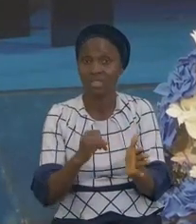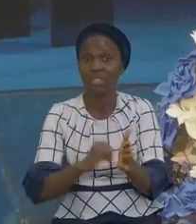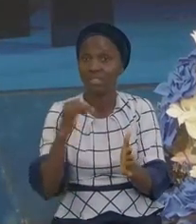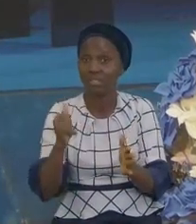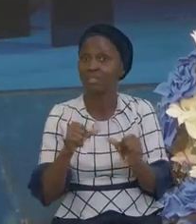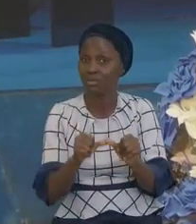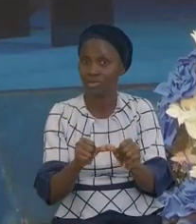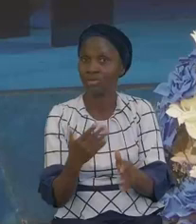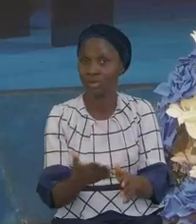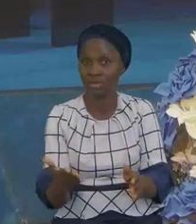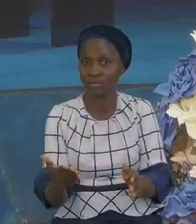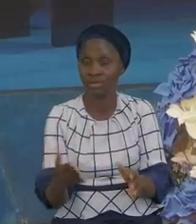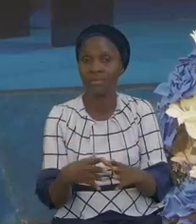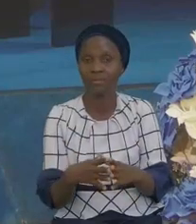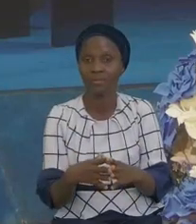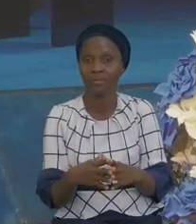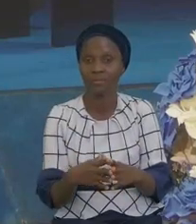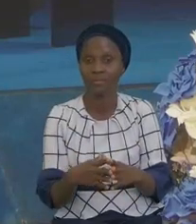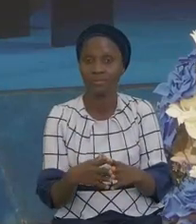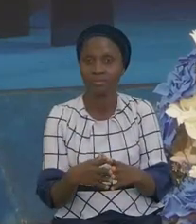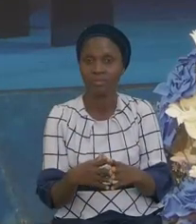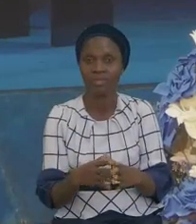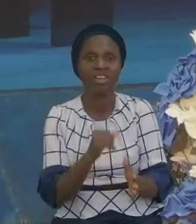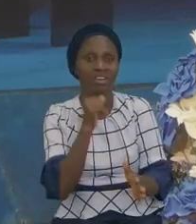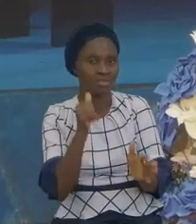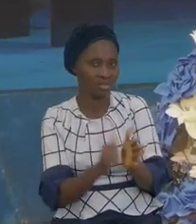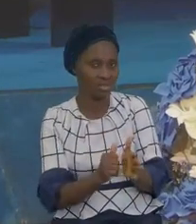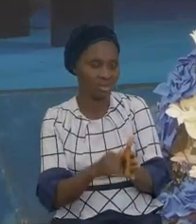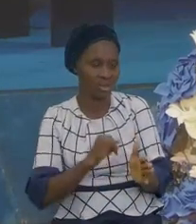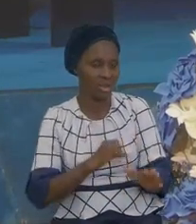C'est pas que j'avance un peu et je reviens un peu en arrière.